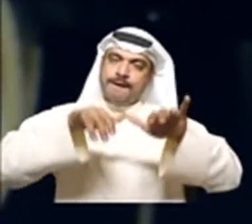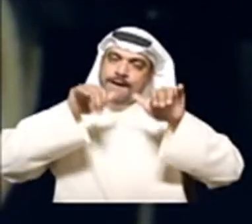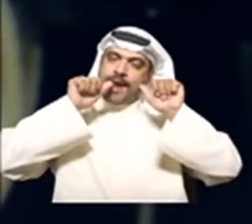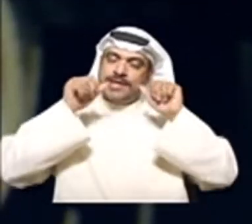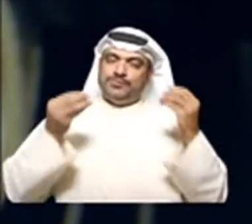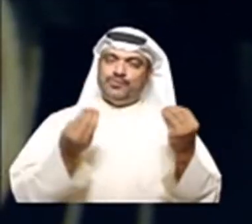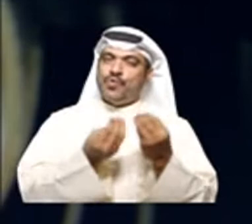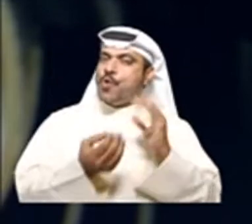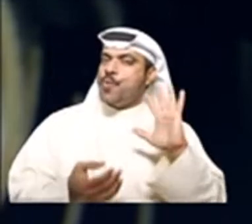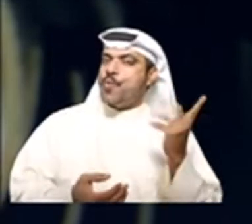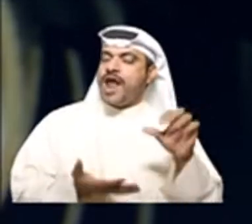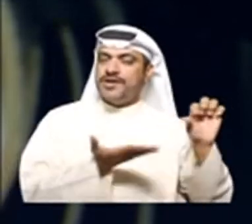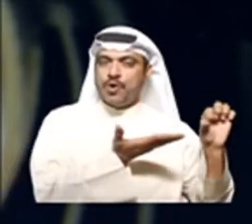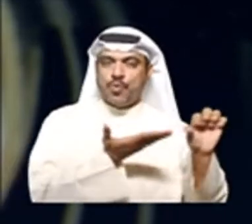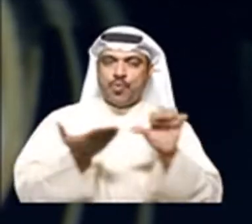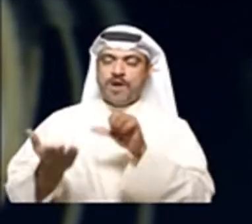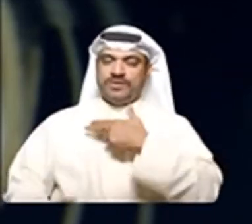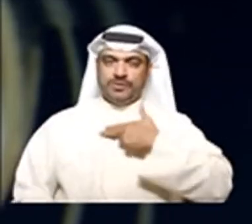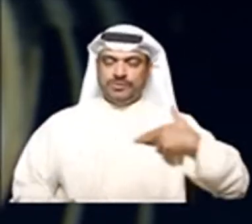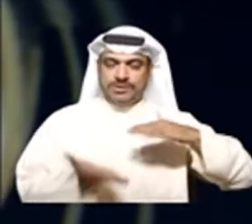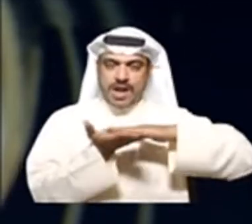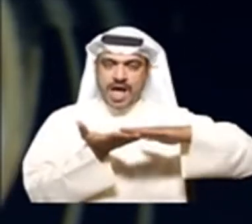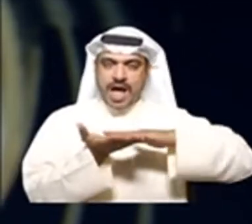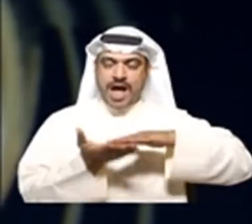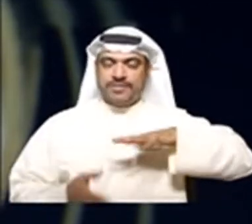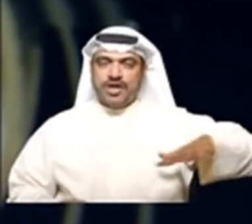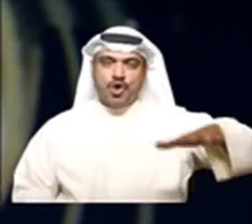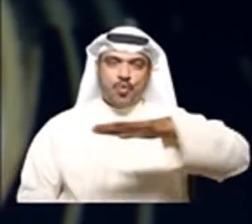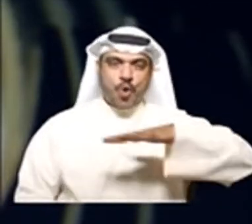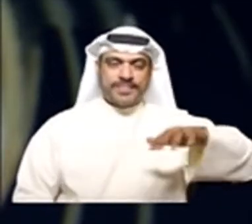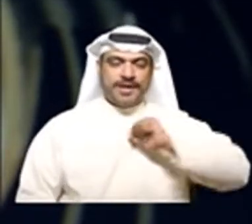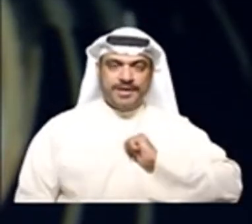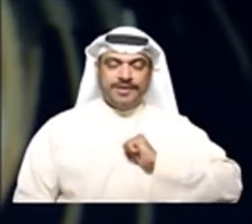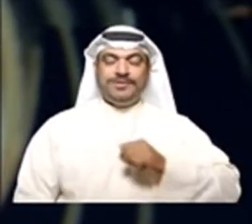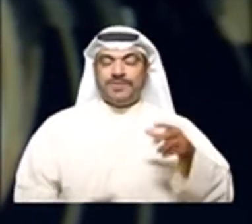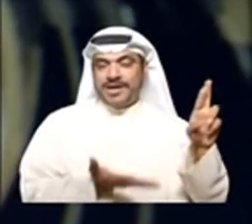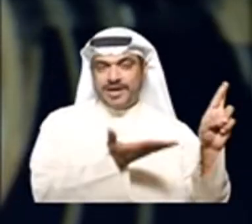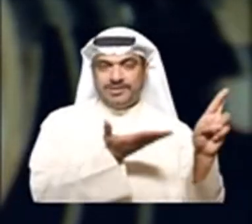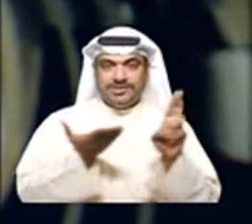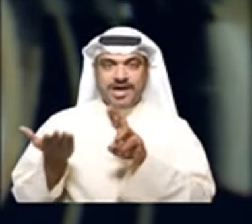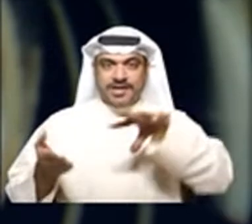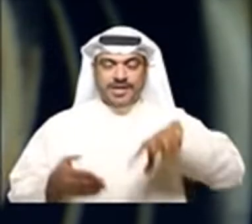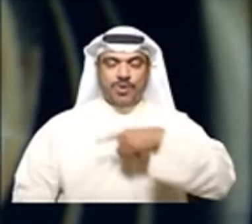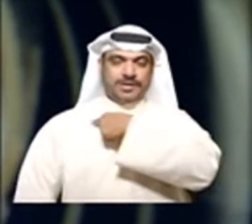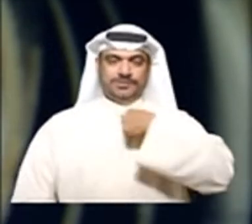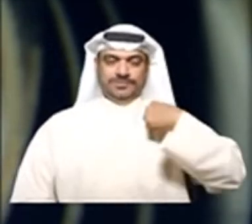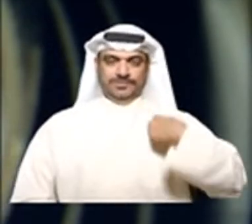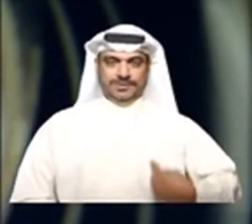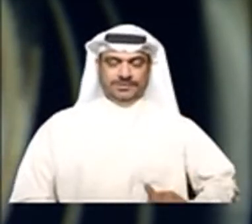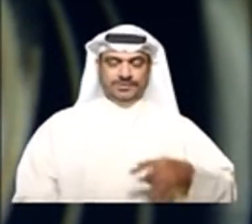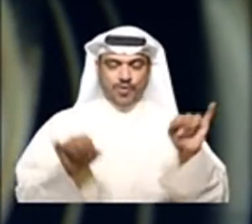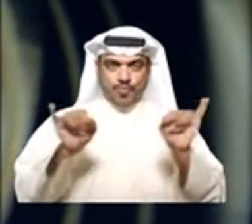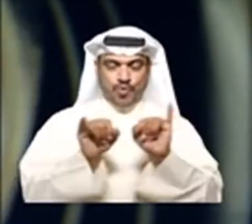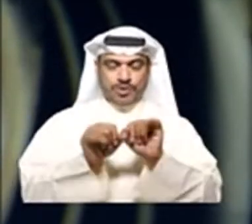والوفد الرسمي المرافق لسموه إلى أرض الوطن عصر اليوم، وذلك بعد زيارة الدولة لجمهورية الصين الشعبية